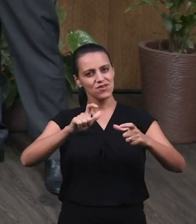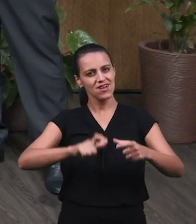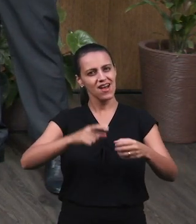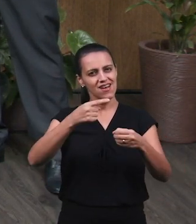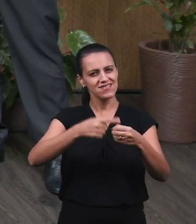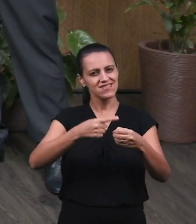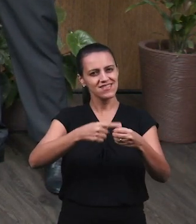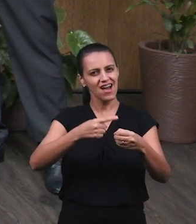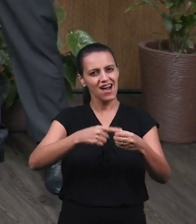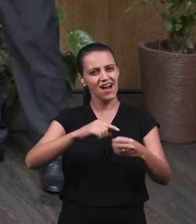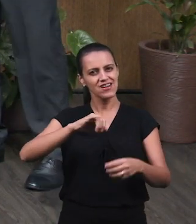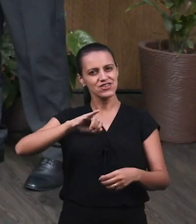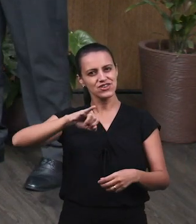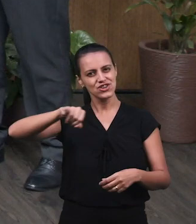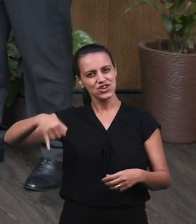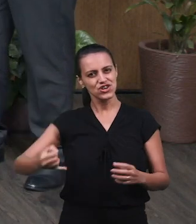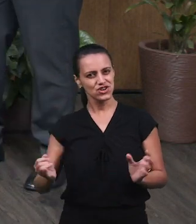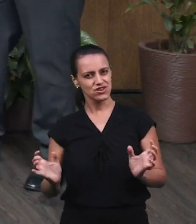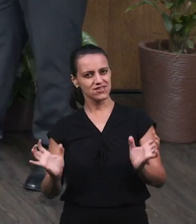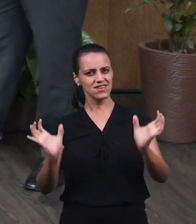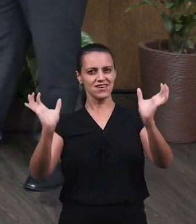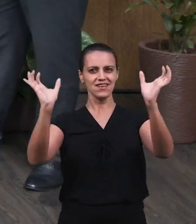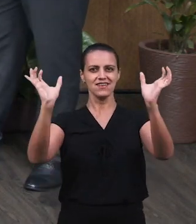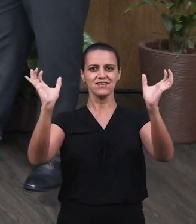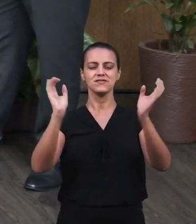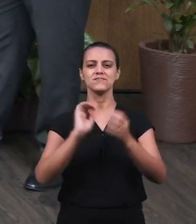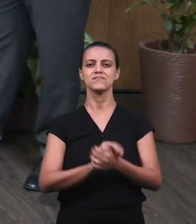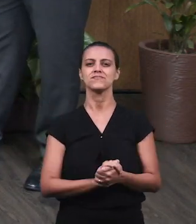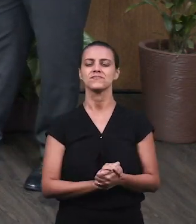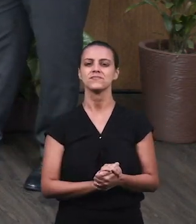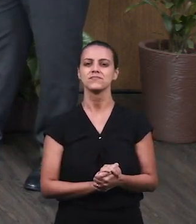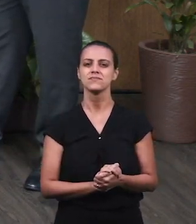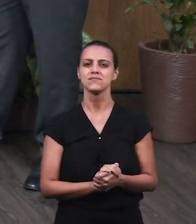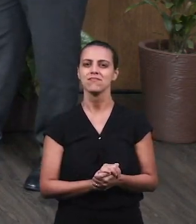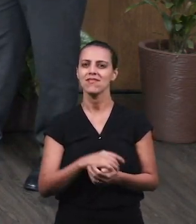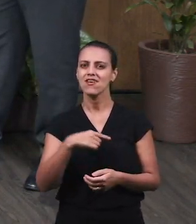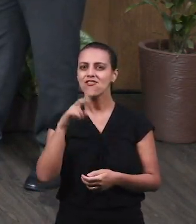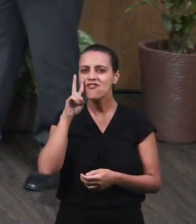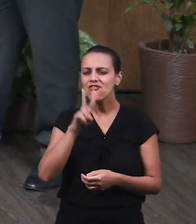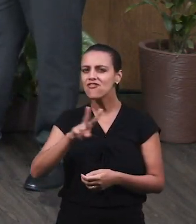voyage virtuel jusqu'à Jéricho,